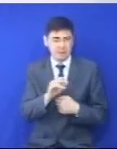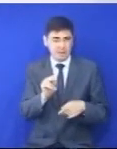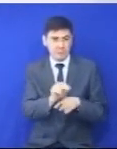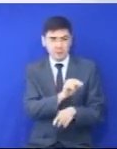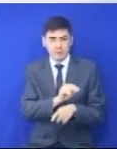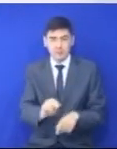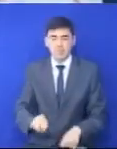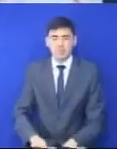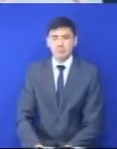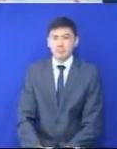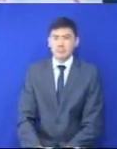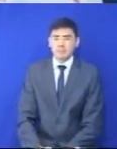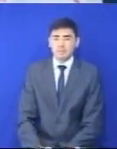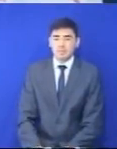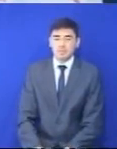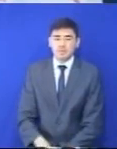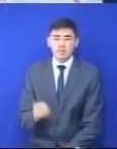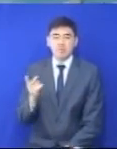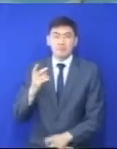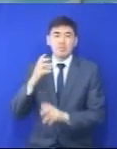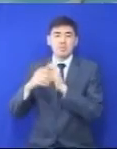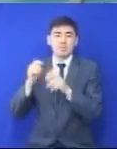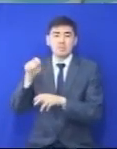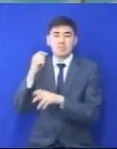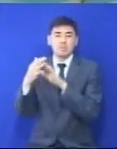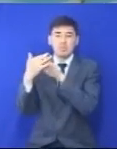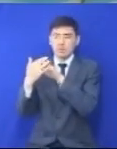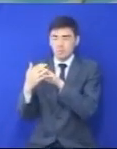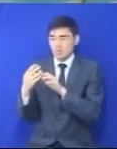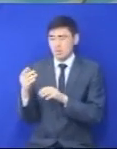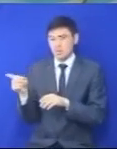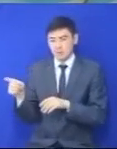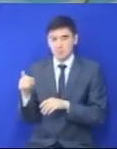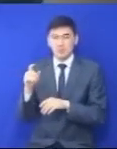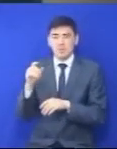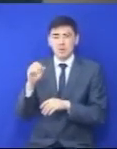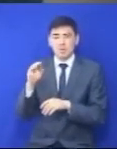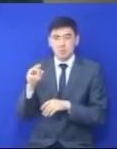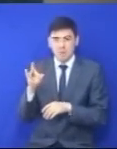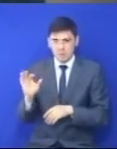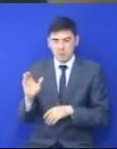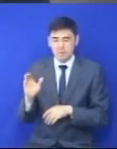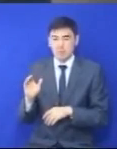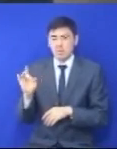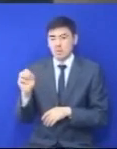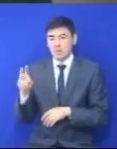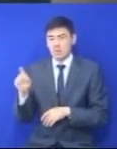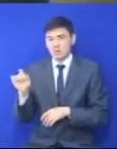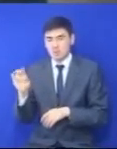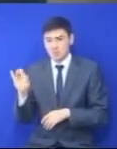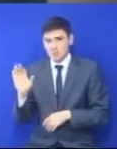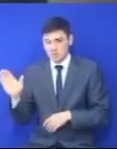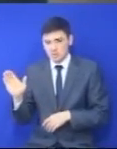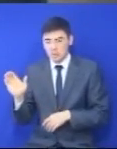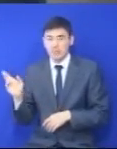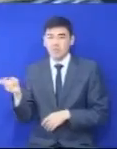алынған. Екінші дүниежүзілік соғыс ардагерлері Сырайыл Омаров пен Сержан Рамазанов Балтық флотында әскери